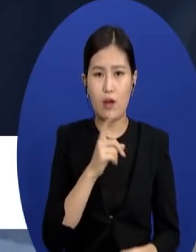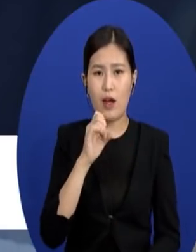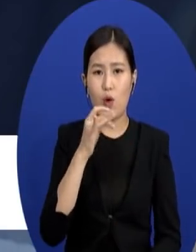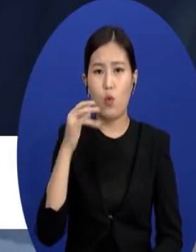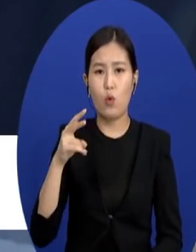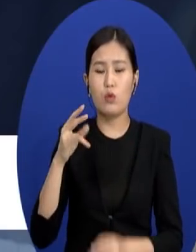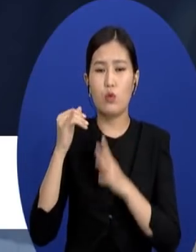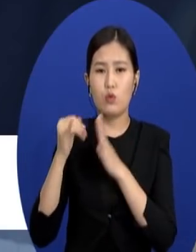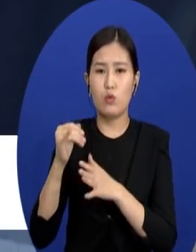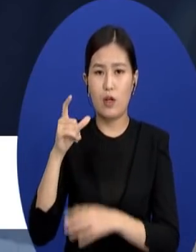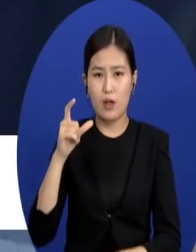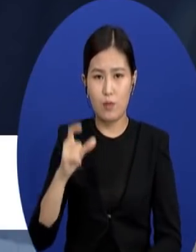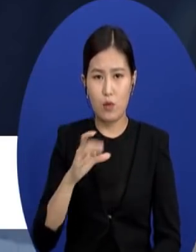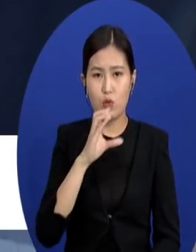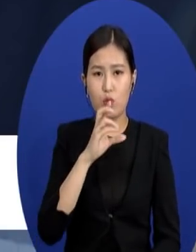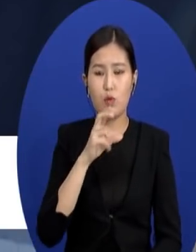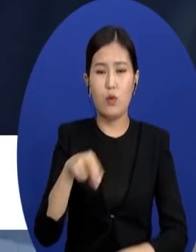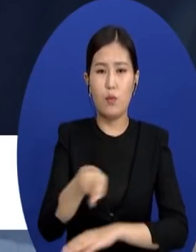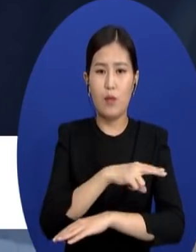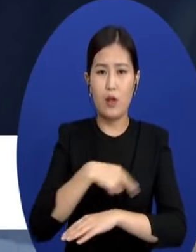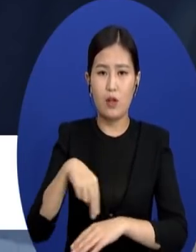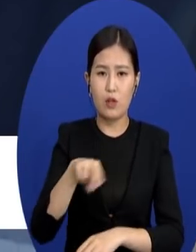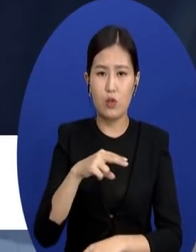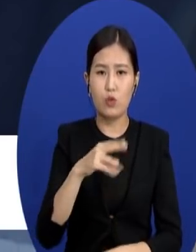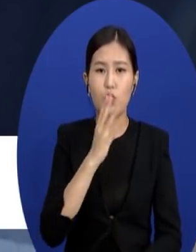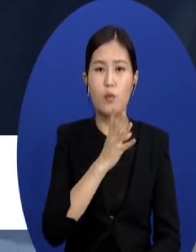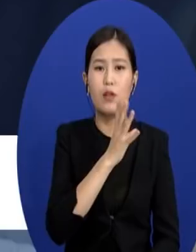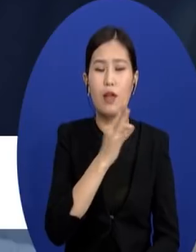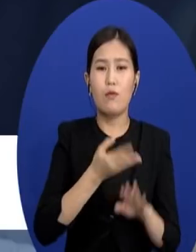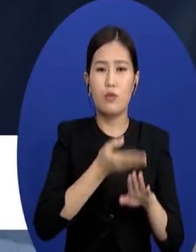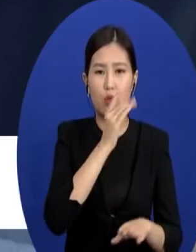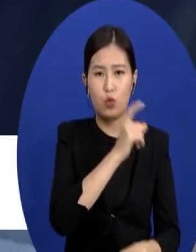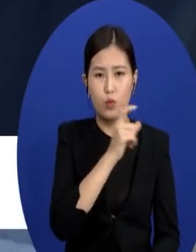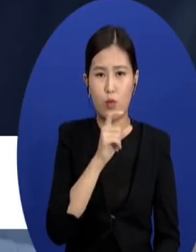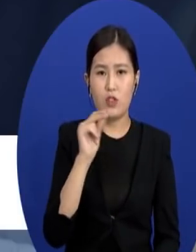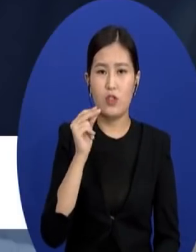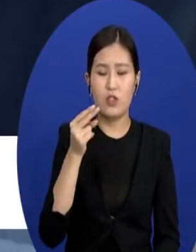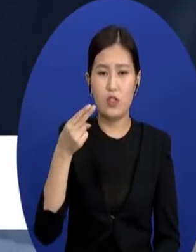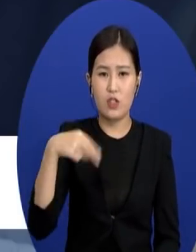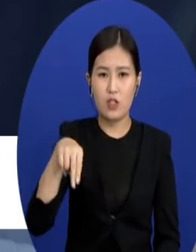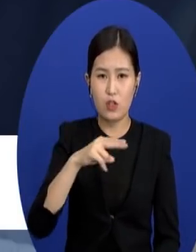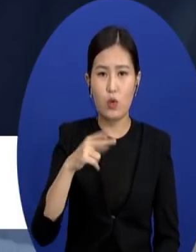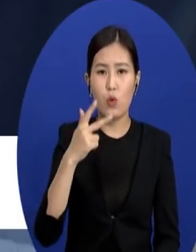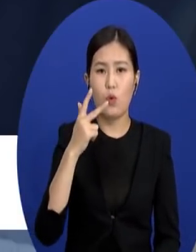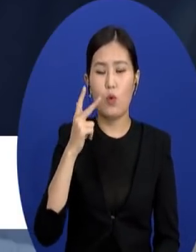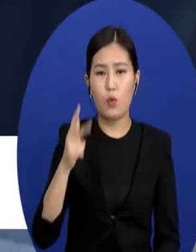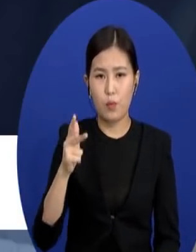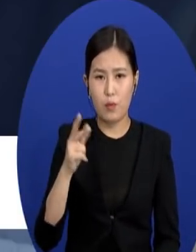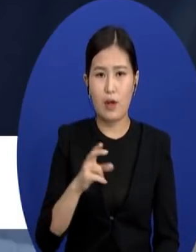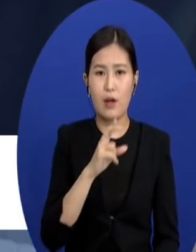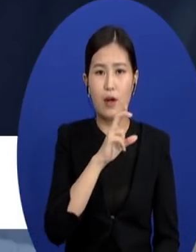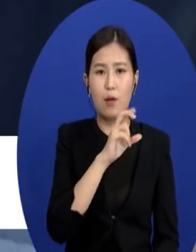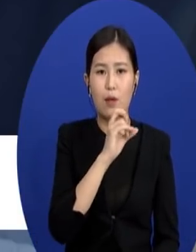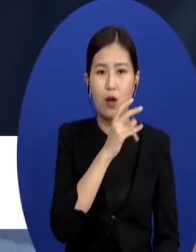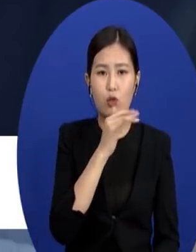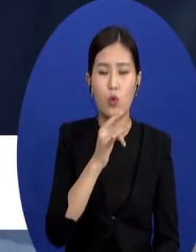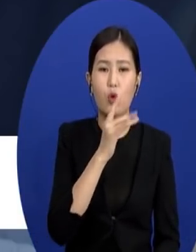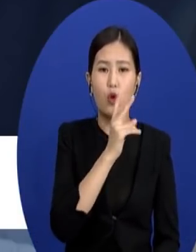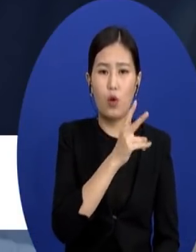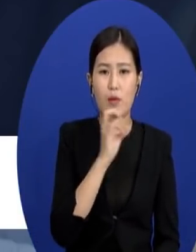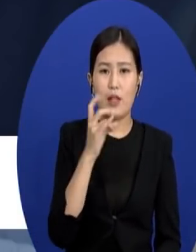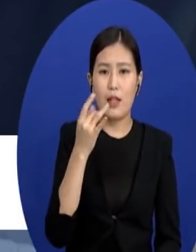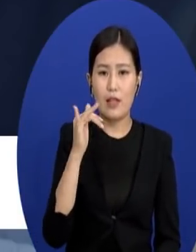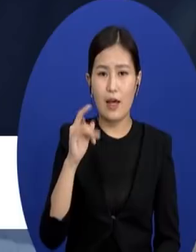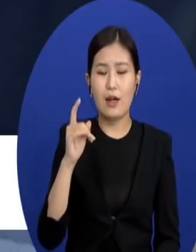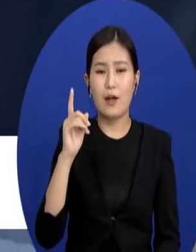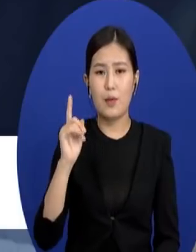дүүрэгт 6,000 хүн, Сүхбаатар дүүрэгт 4,500 гаруй хүн, Чингэлтэй дүүрэгт 3,000, Багнуур дүүрэгт 2,000, Налайх дүүрэгт